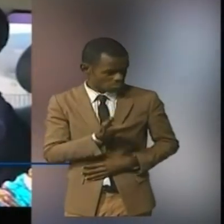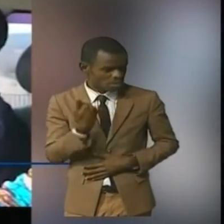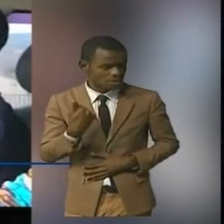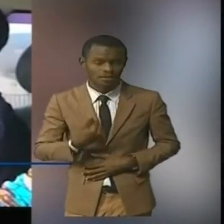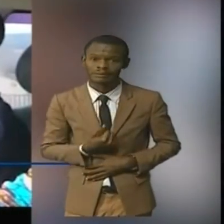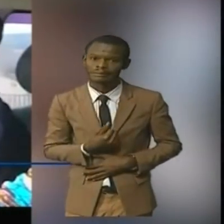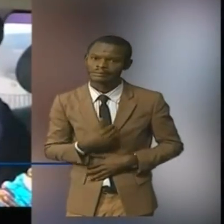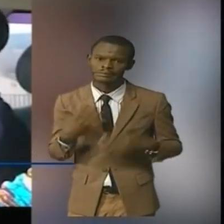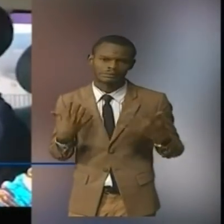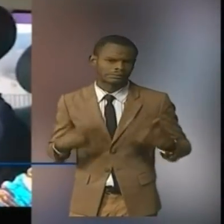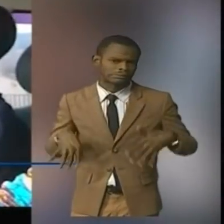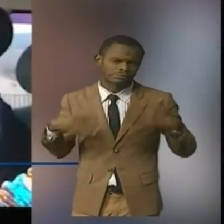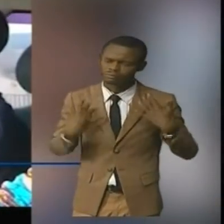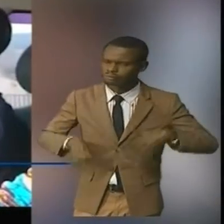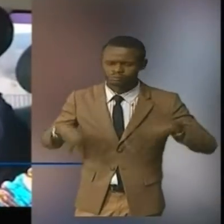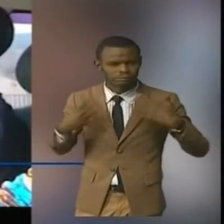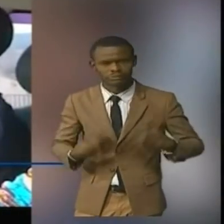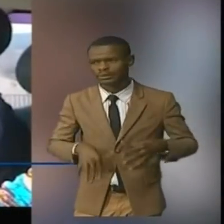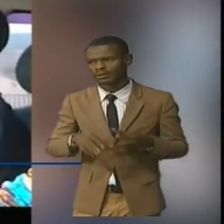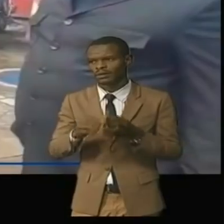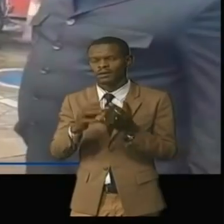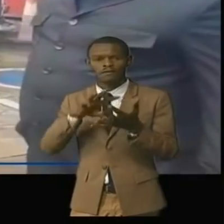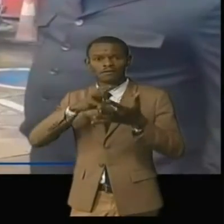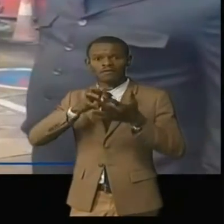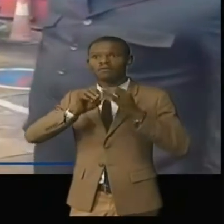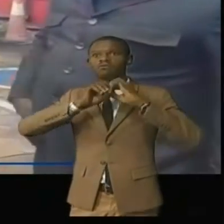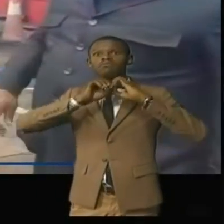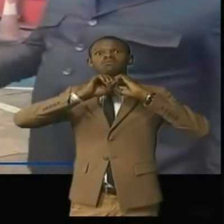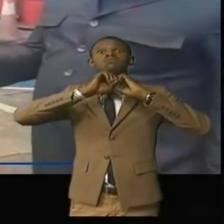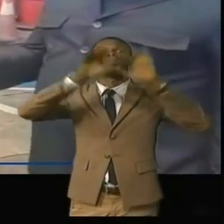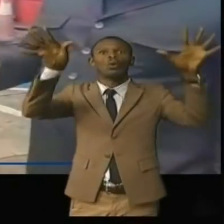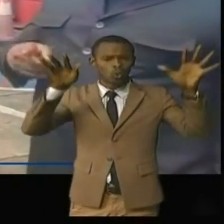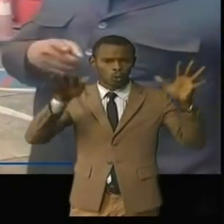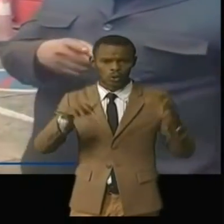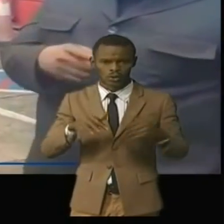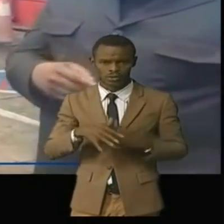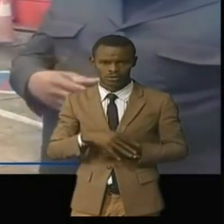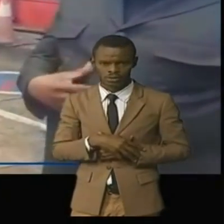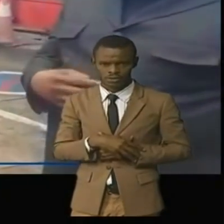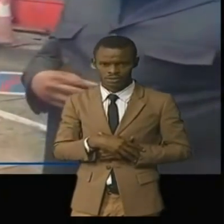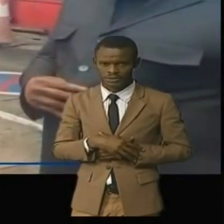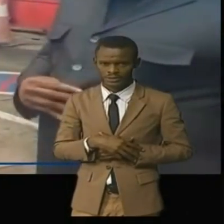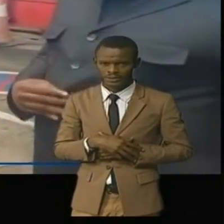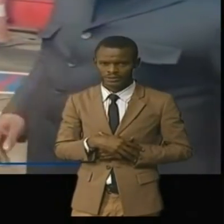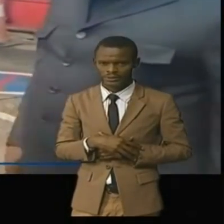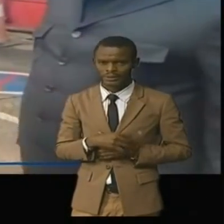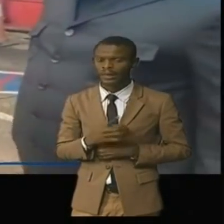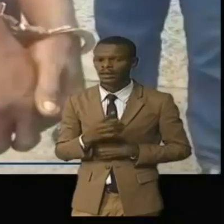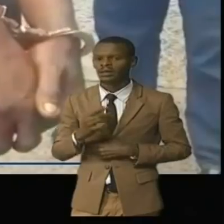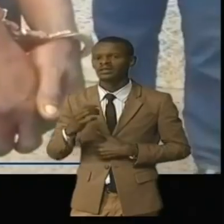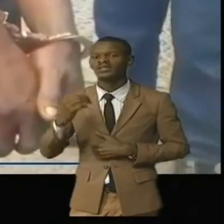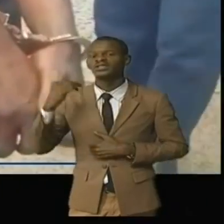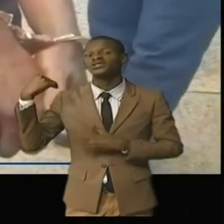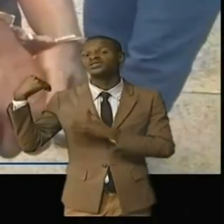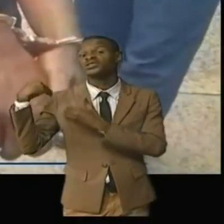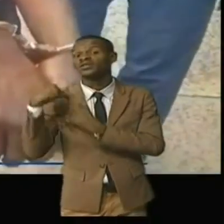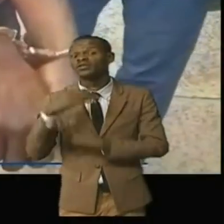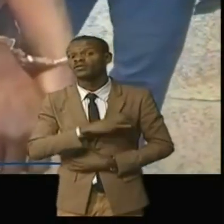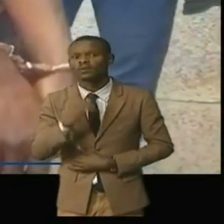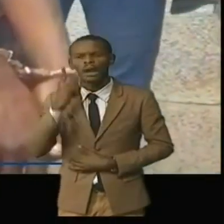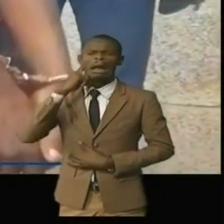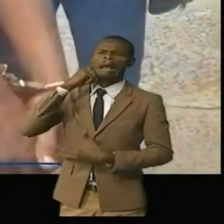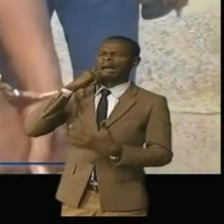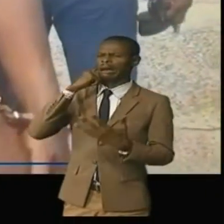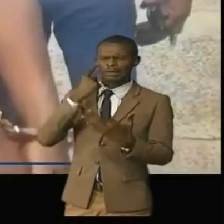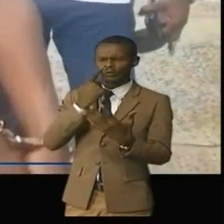Heurté par cette image infâme, le général Silvano Kasongo a immédiatement ordonné la mise aux arrêts de cet individu. À côté de cette